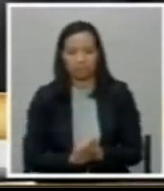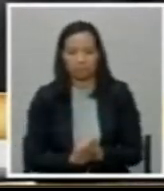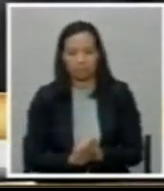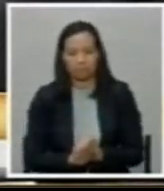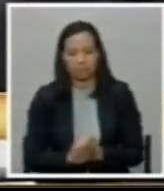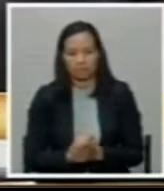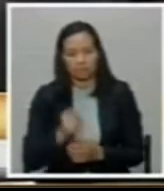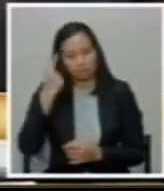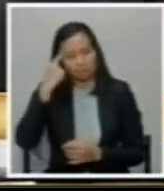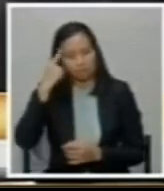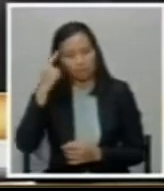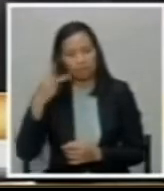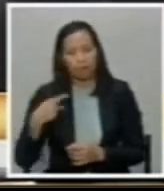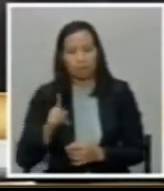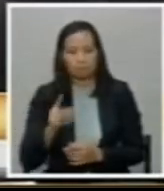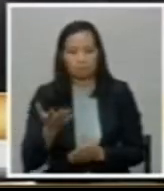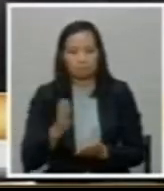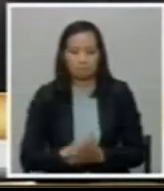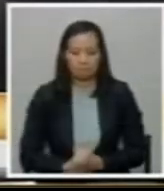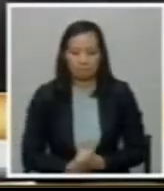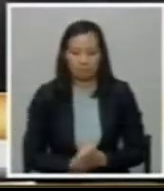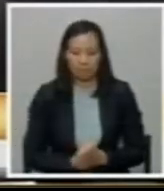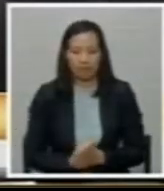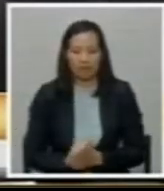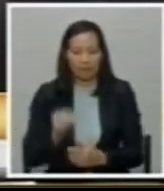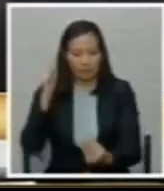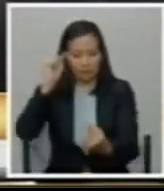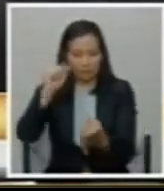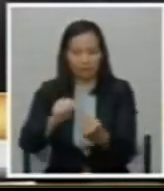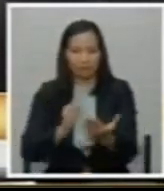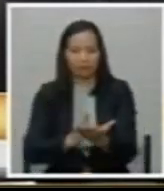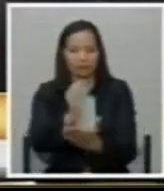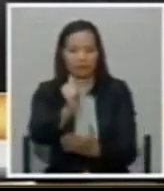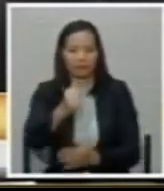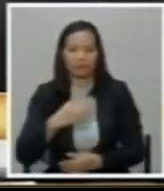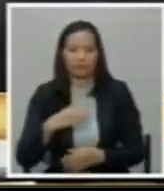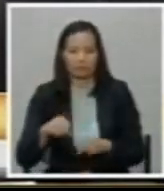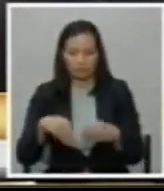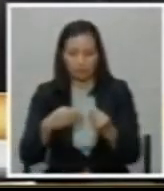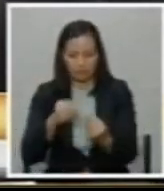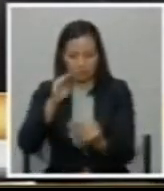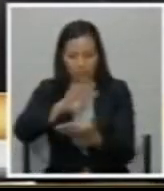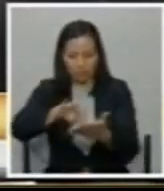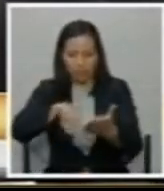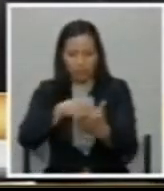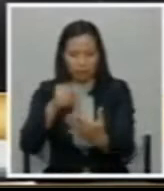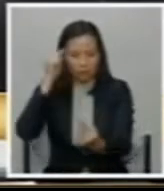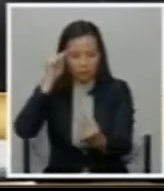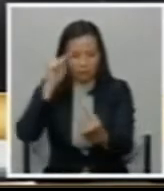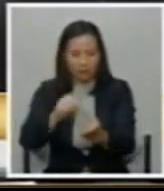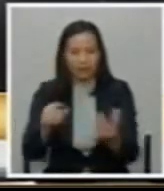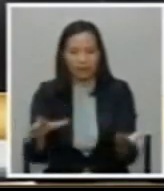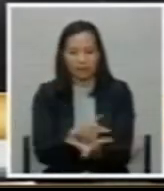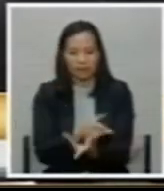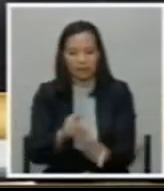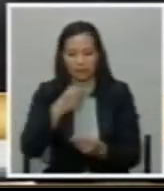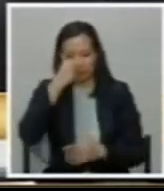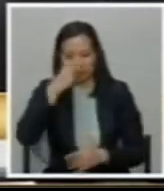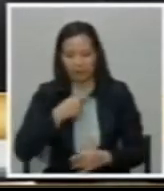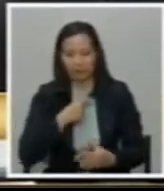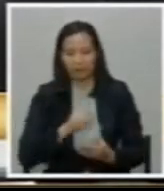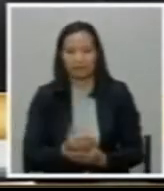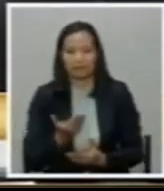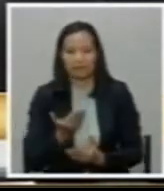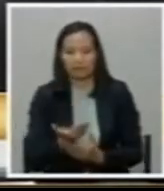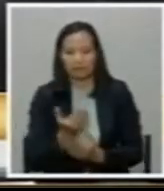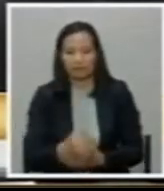ไม่ค่อยได้ผลแล้วก็ไม่ได้บรรลุเป้าหมายที่เราต้องการเพราะสังคมไทยเนี่ยกำลังเข้าสู่สัง